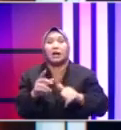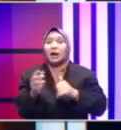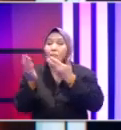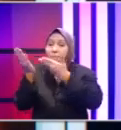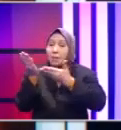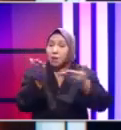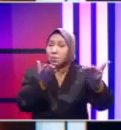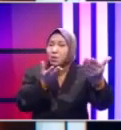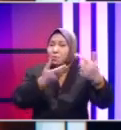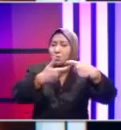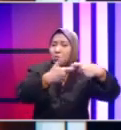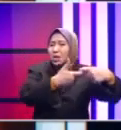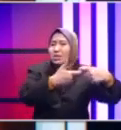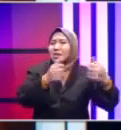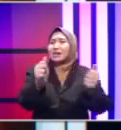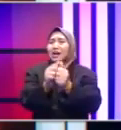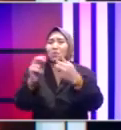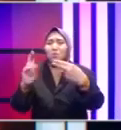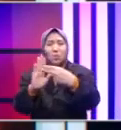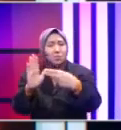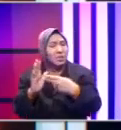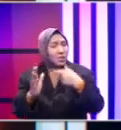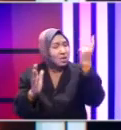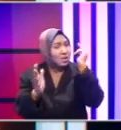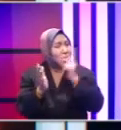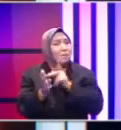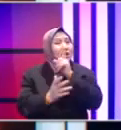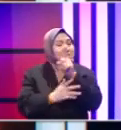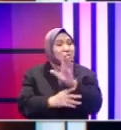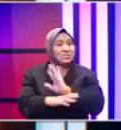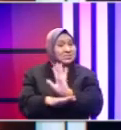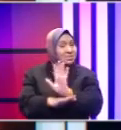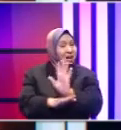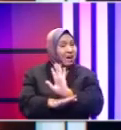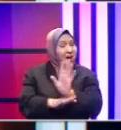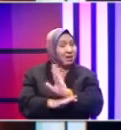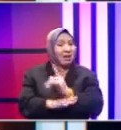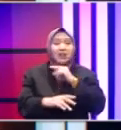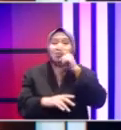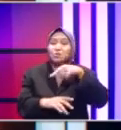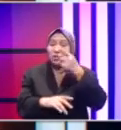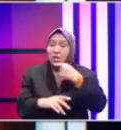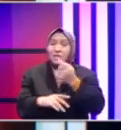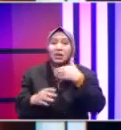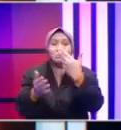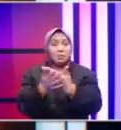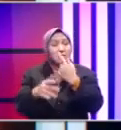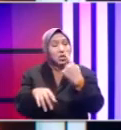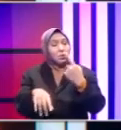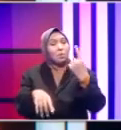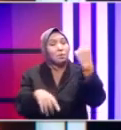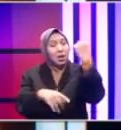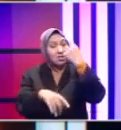membawa implikasi hukum dan kita pegang kita kenal pasti dahulu dan Jangan sebut kate kalau sampai ke satu masih atau